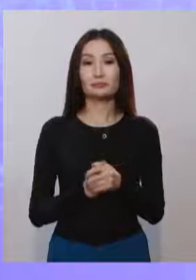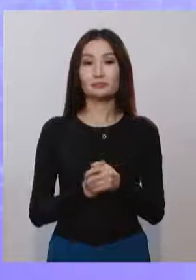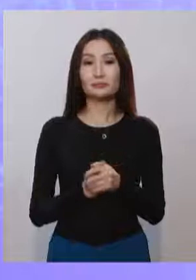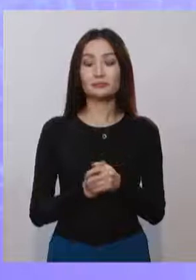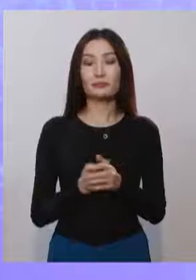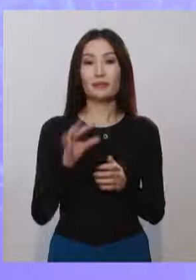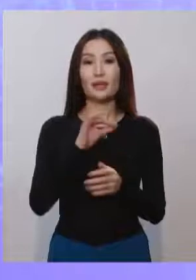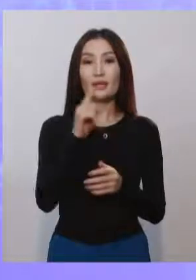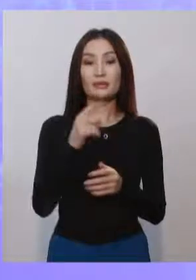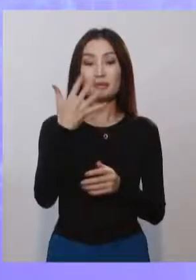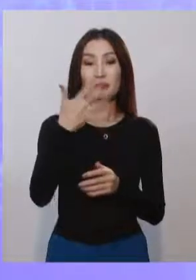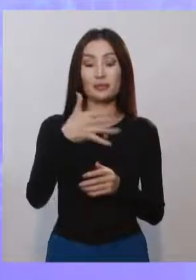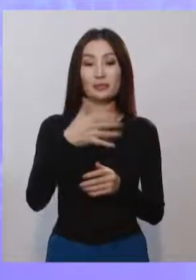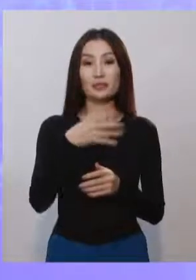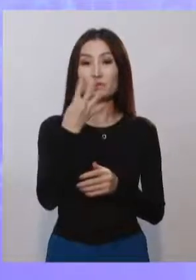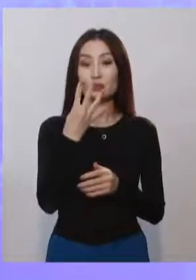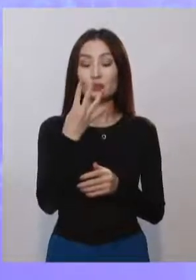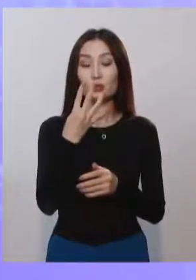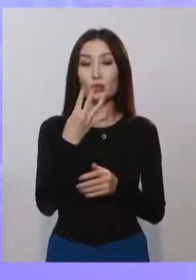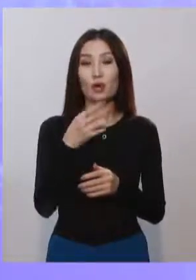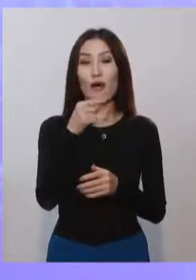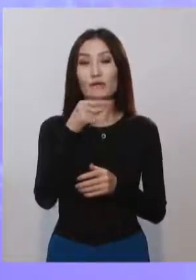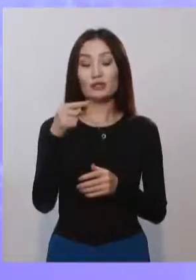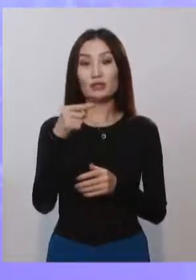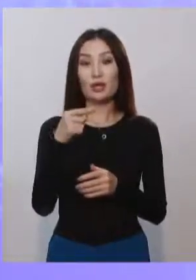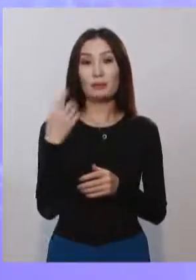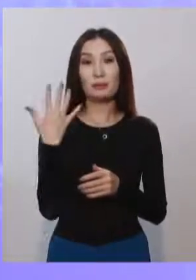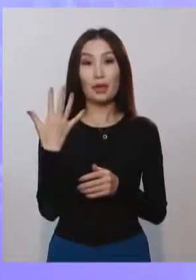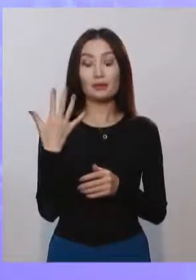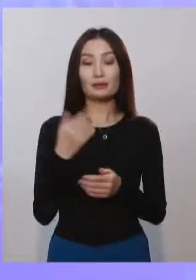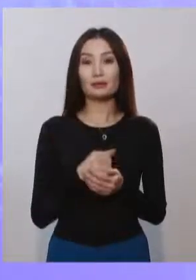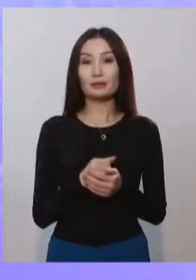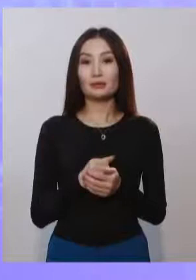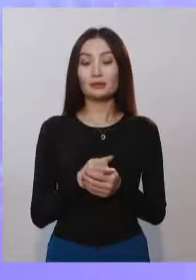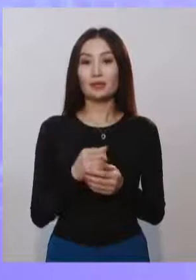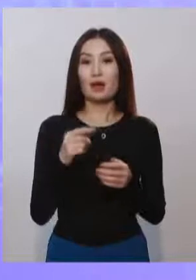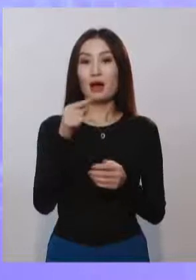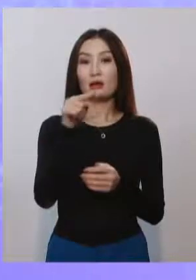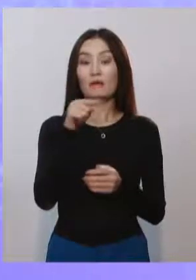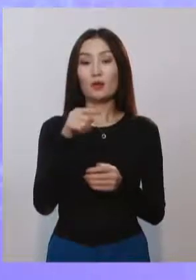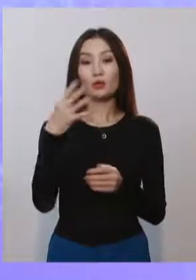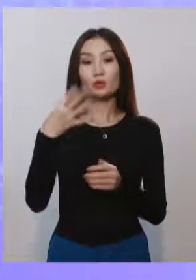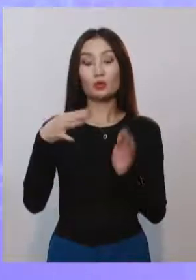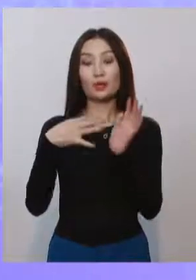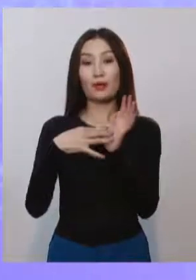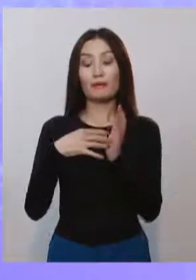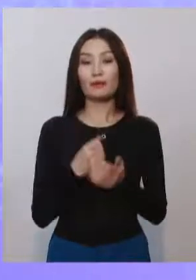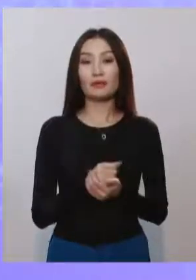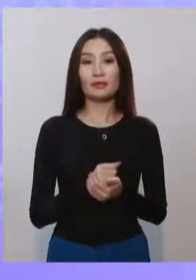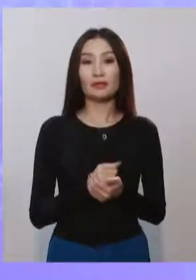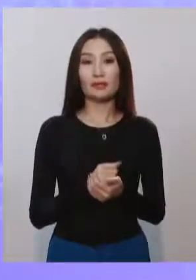из 54 вычитаем 5 равно 49